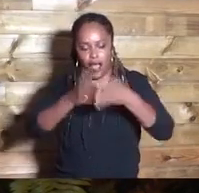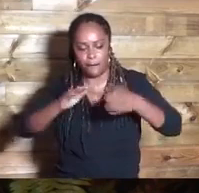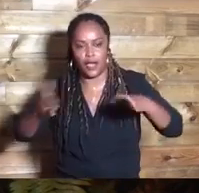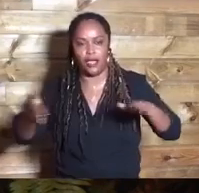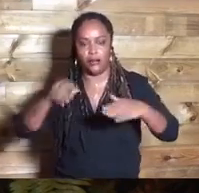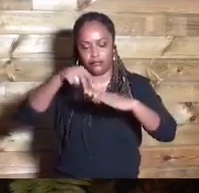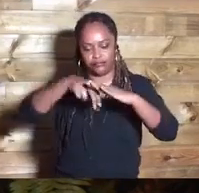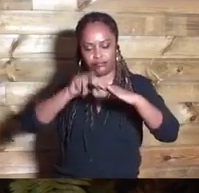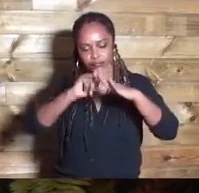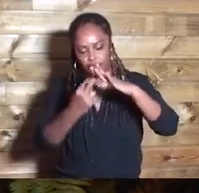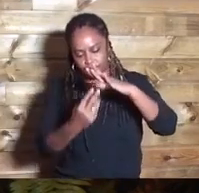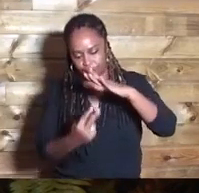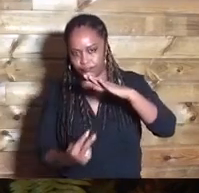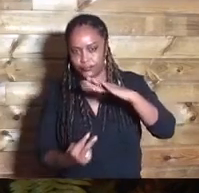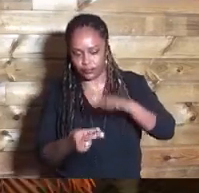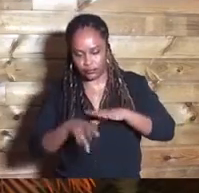capter d'eau.